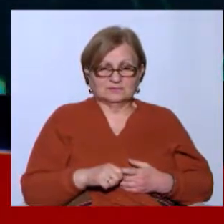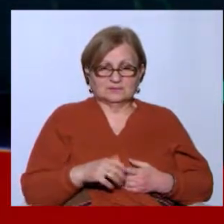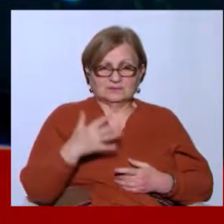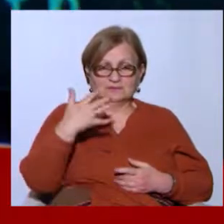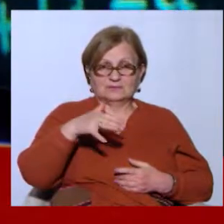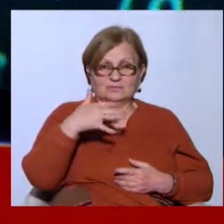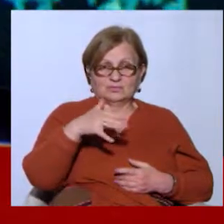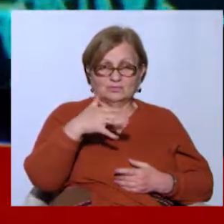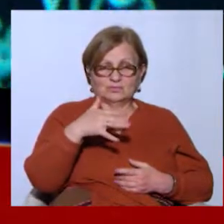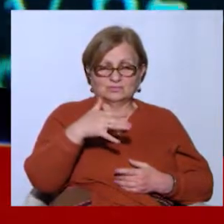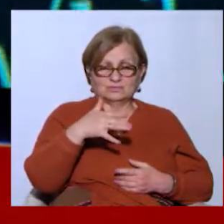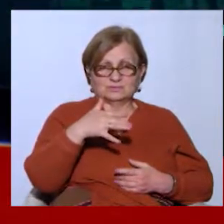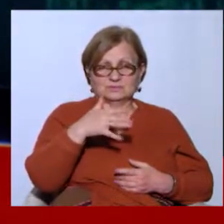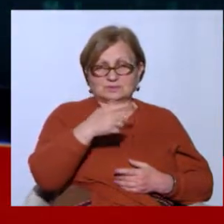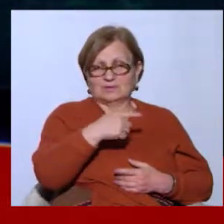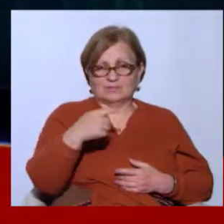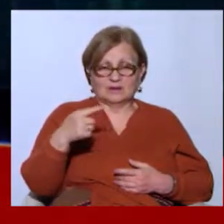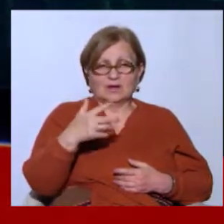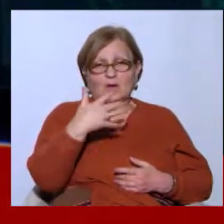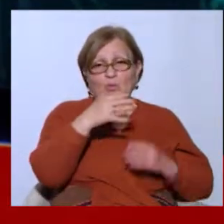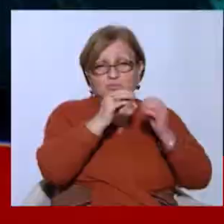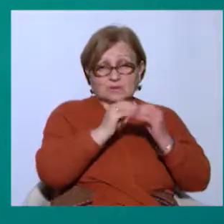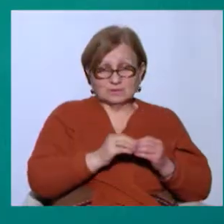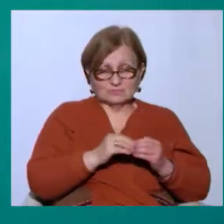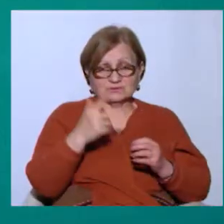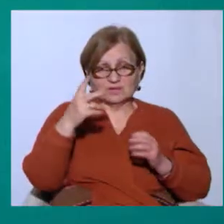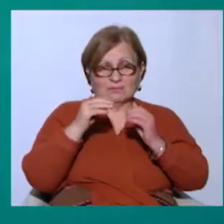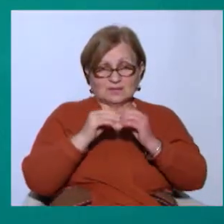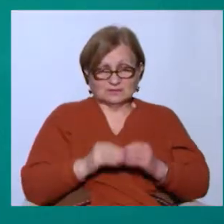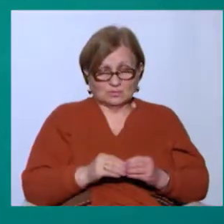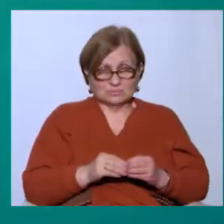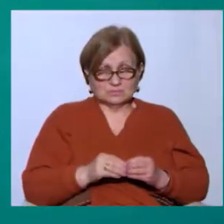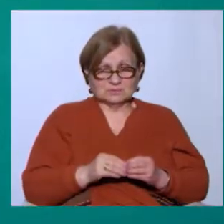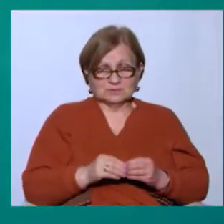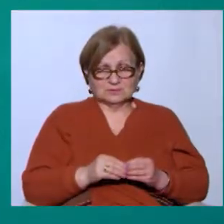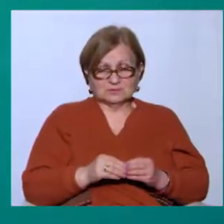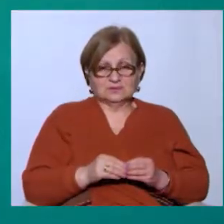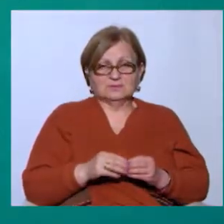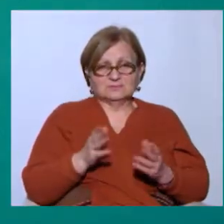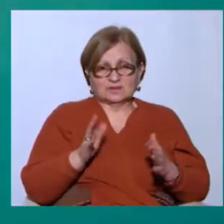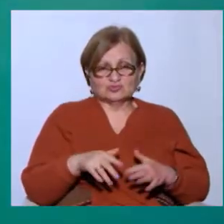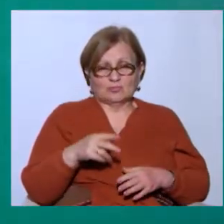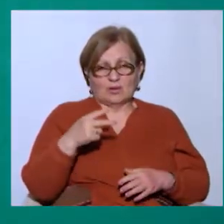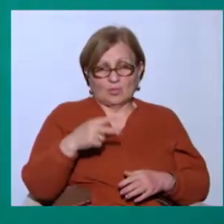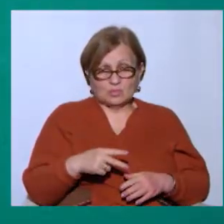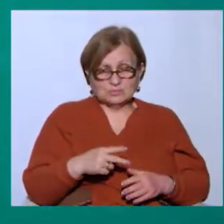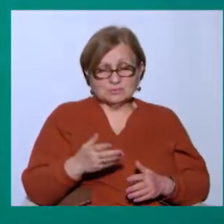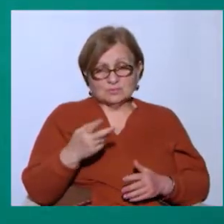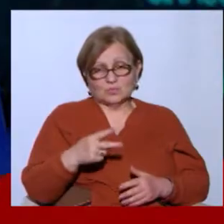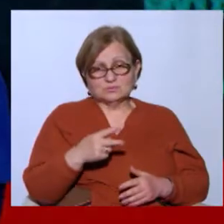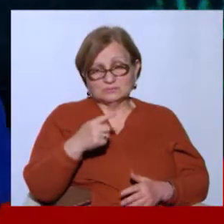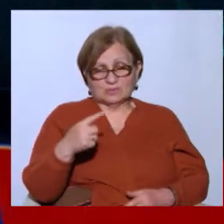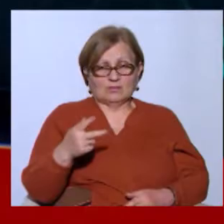5 ათეულს, 3 ათეულს დავაკლებ, რაც დამჩება იმას, 8 უნდა გამოვაკლო. მზად ხართ? შვენიერი. აბა